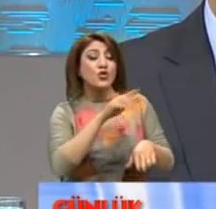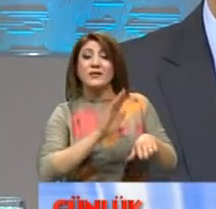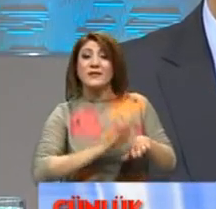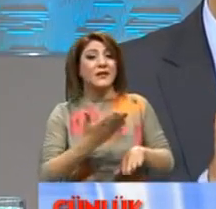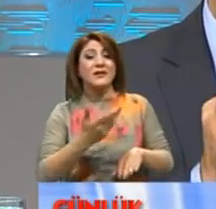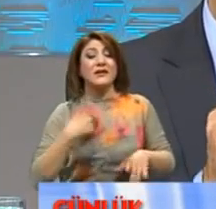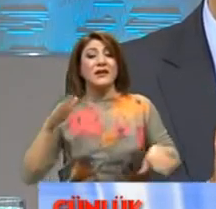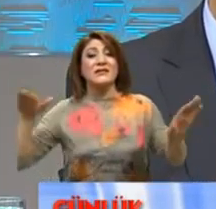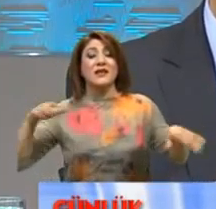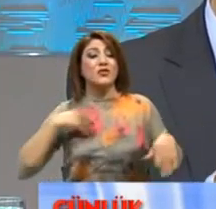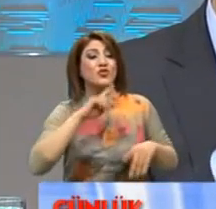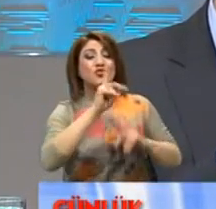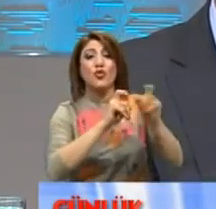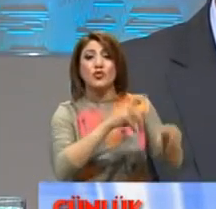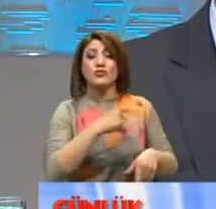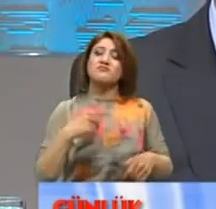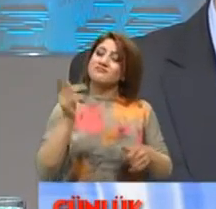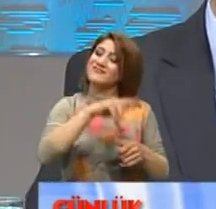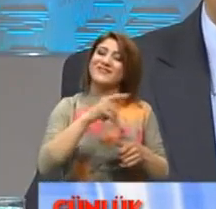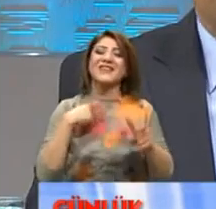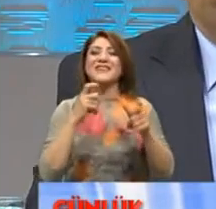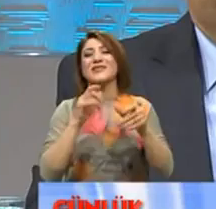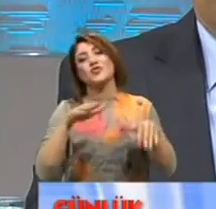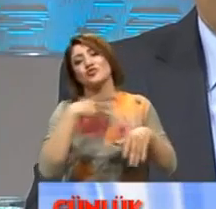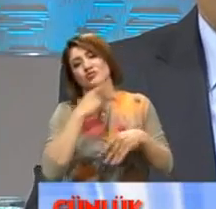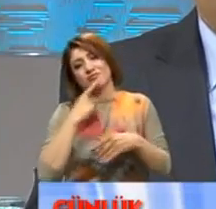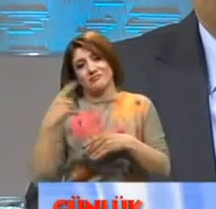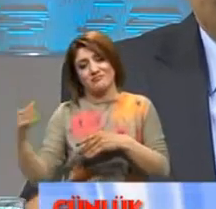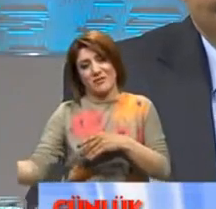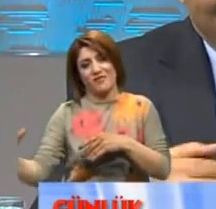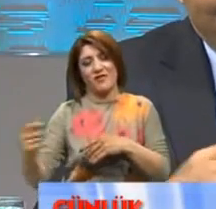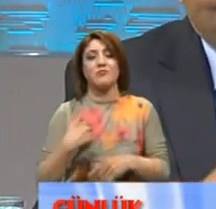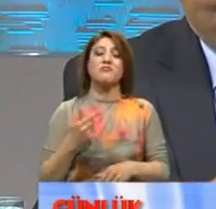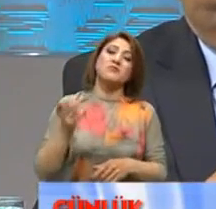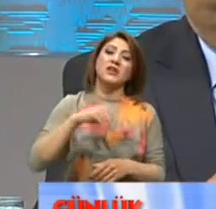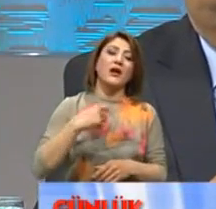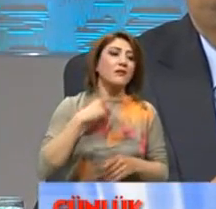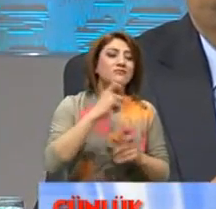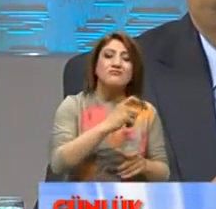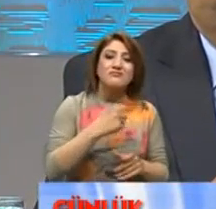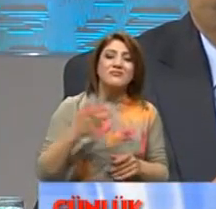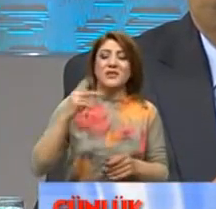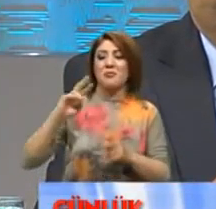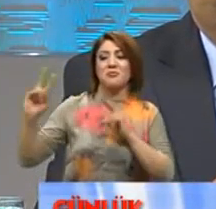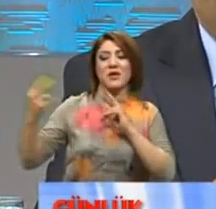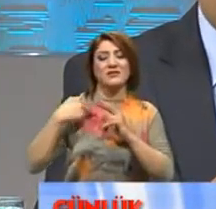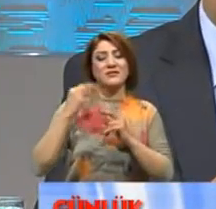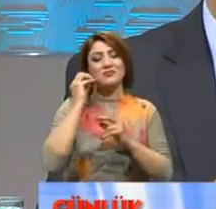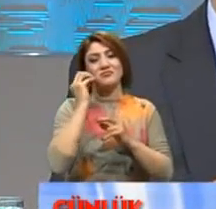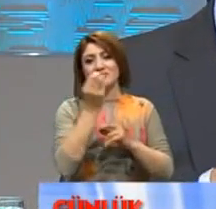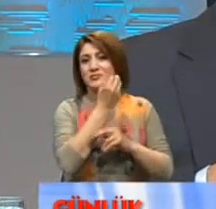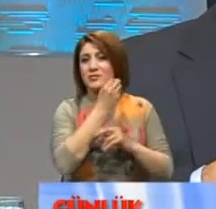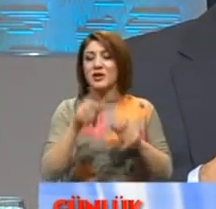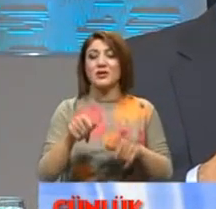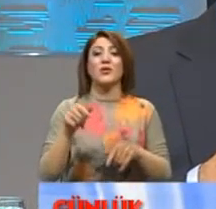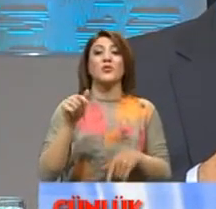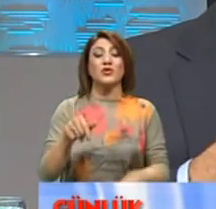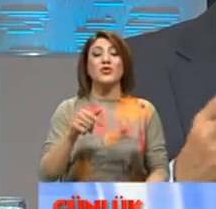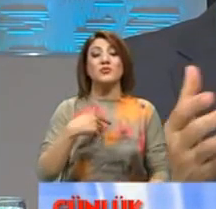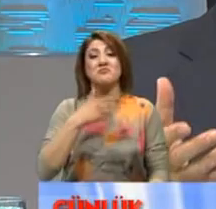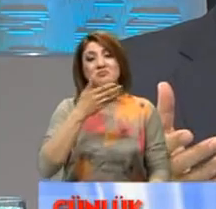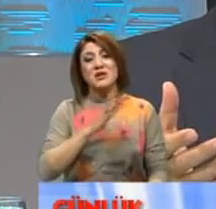serçeyi sordu bana diyor. Her soruşundan sonra bu serçe oğlum dedim diyor. Bana gözüme baktı, sarıldık, öpüştük diyor. Evet. Tabii bunu dinleyen,